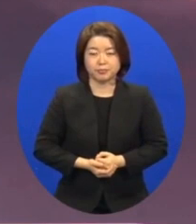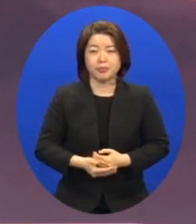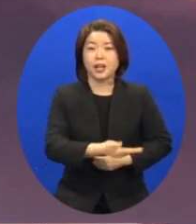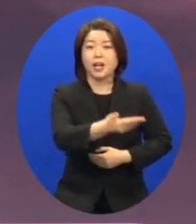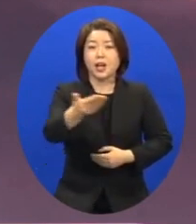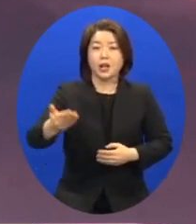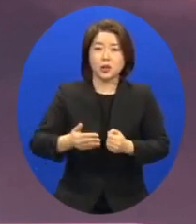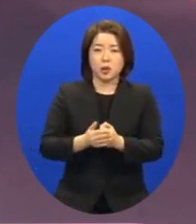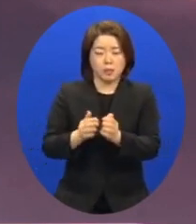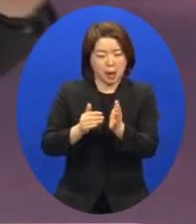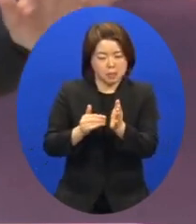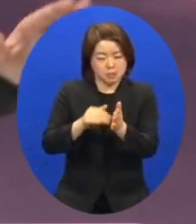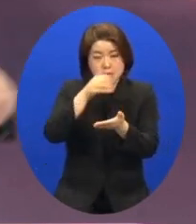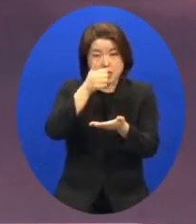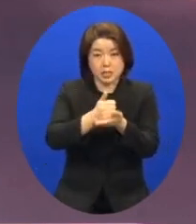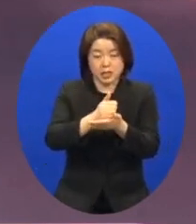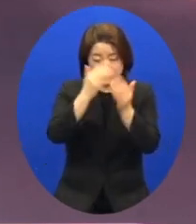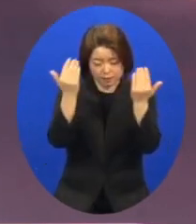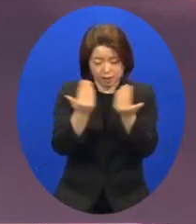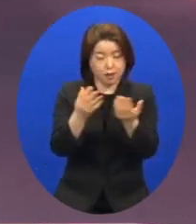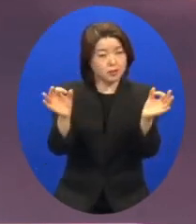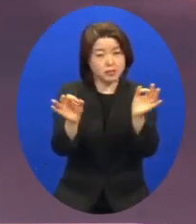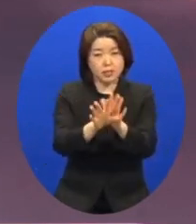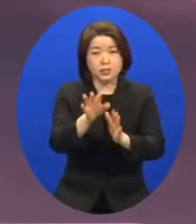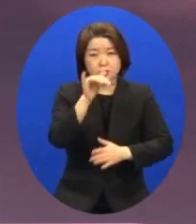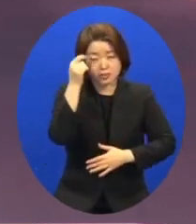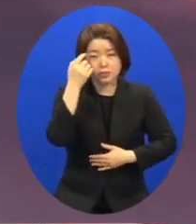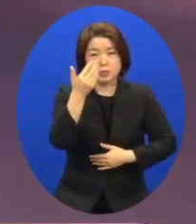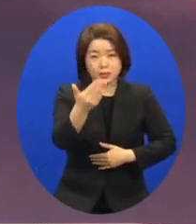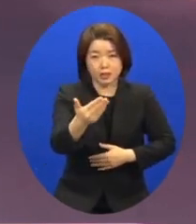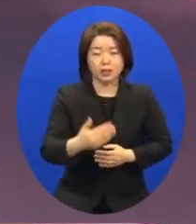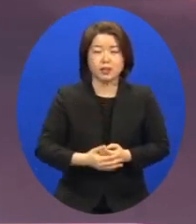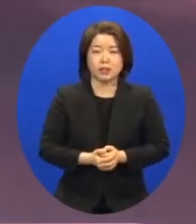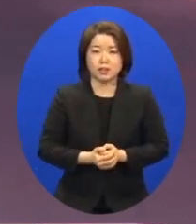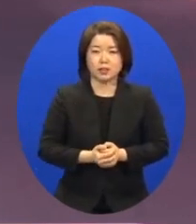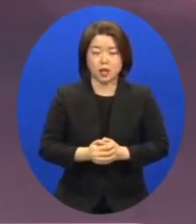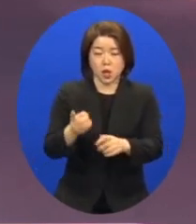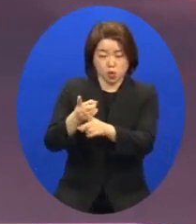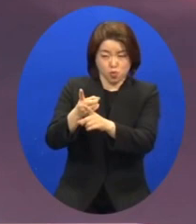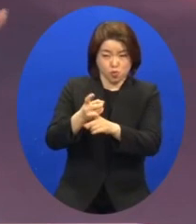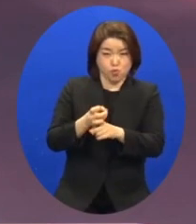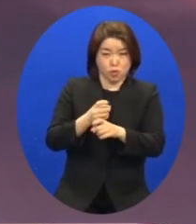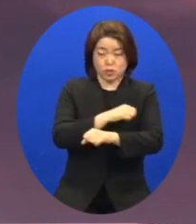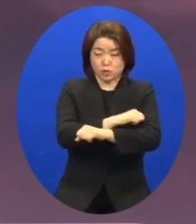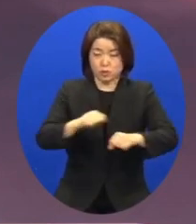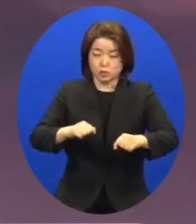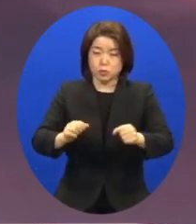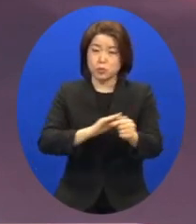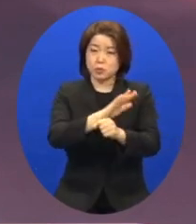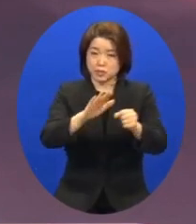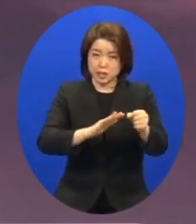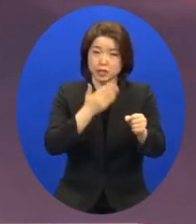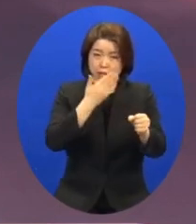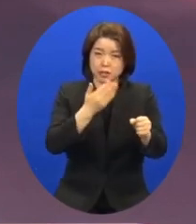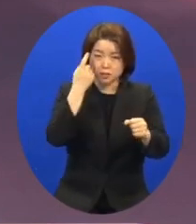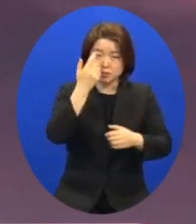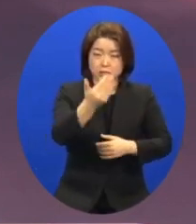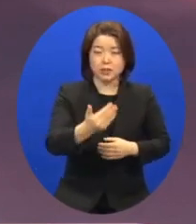여러분 은밀한 죄가 다 사라졌습니다 까 원수도 용서하고 사랑 하게 되었습니까